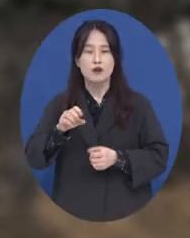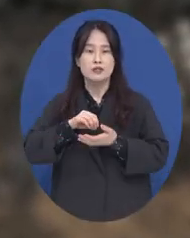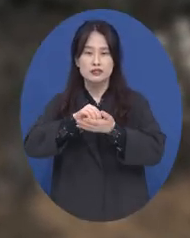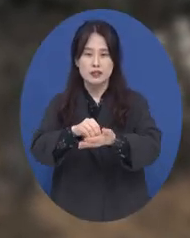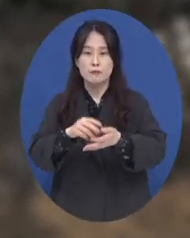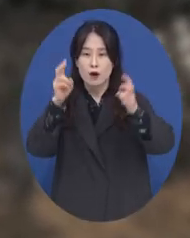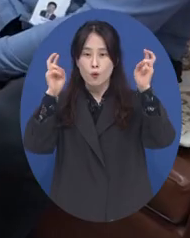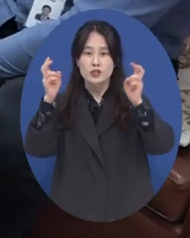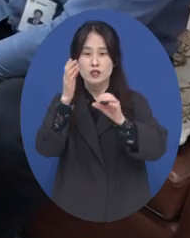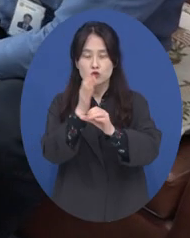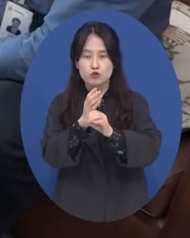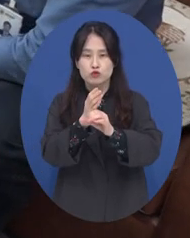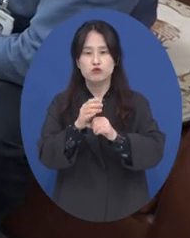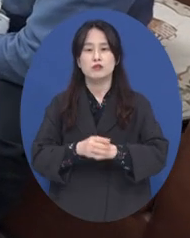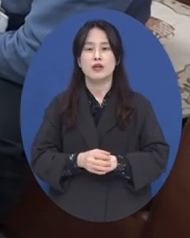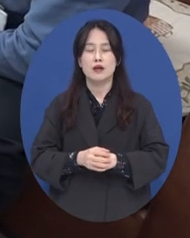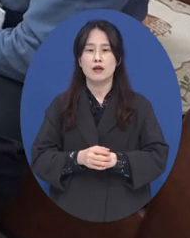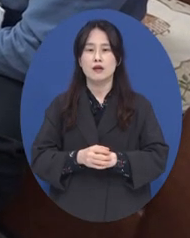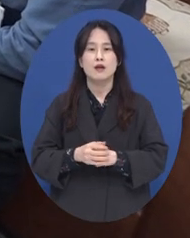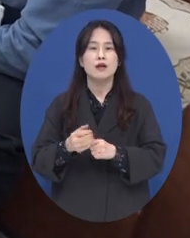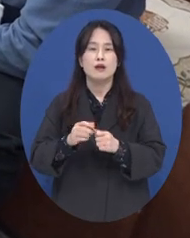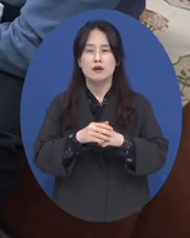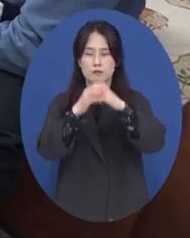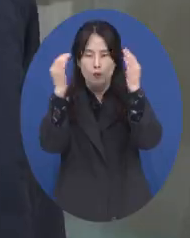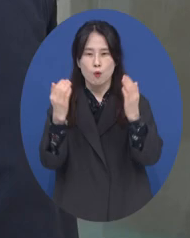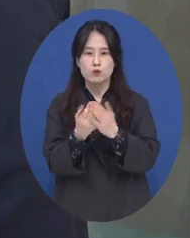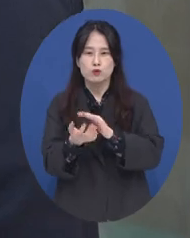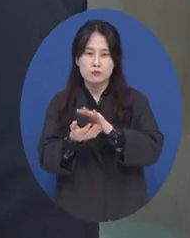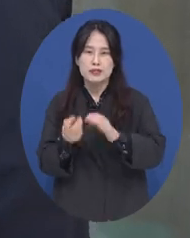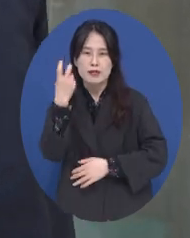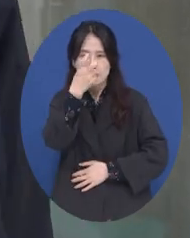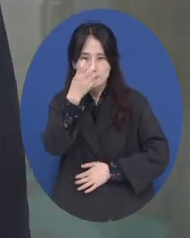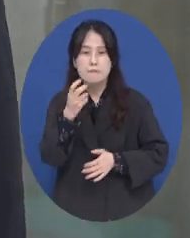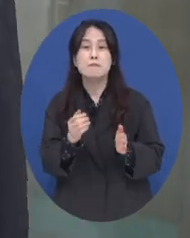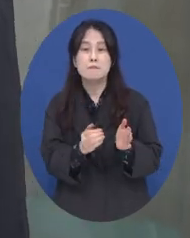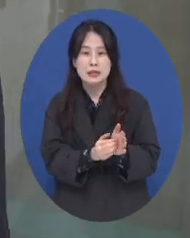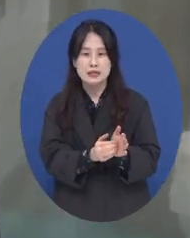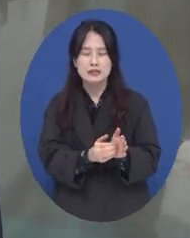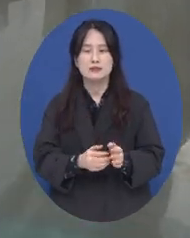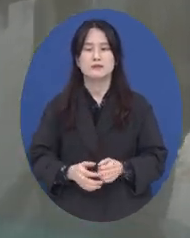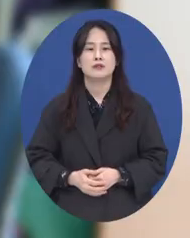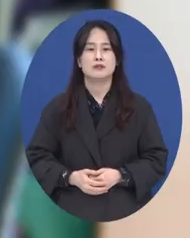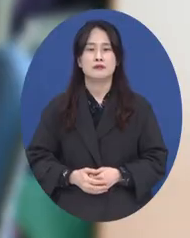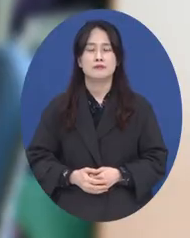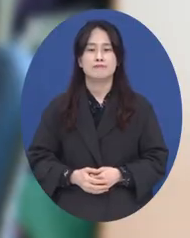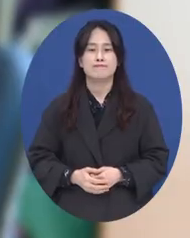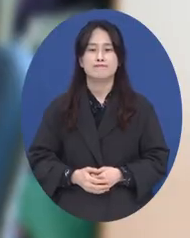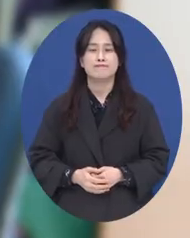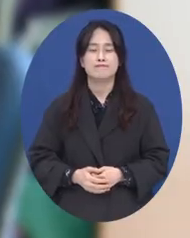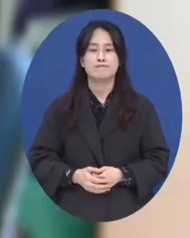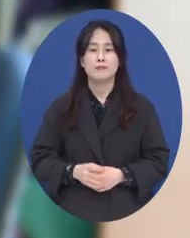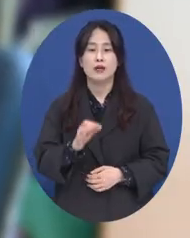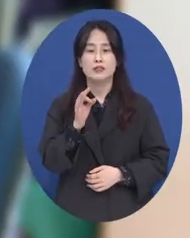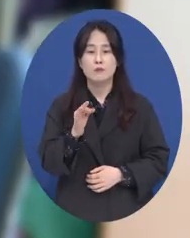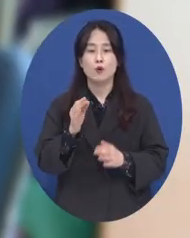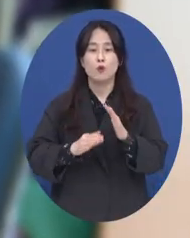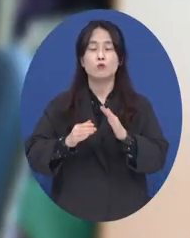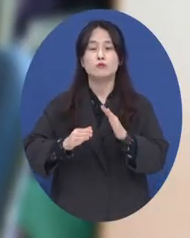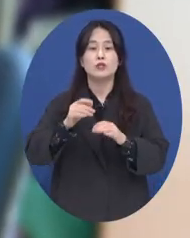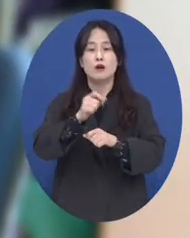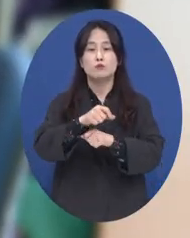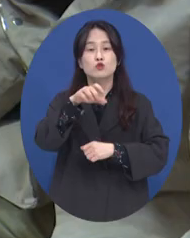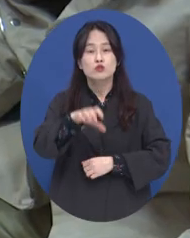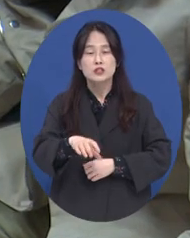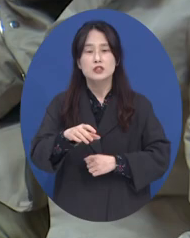참여한 업체들 중 적격 때 산 삼순이 업체까지 사전 단속을 실시한 겁니다 자본금 사무실